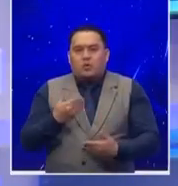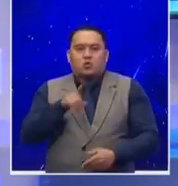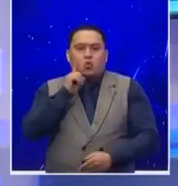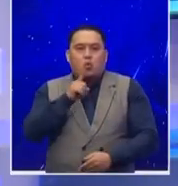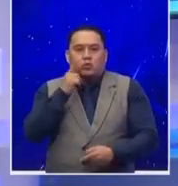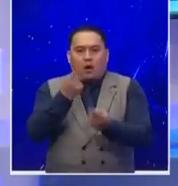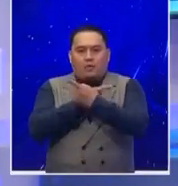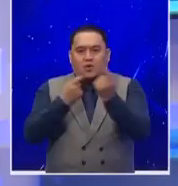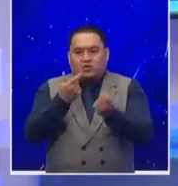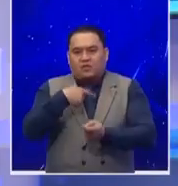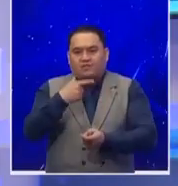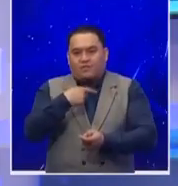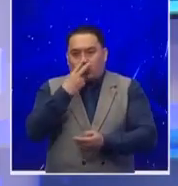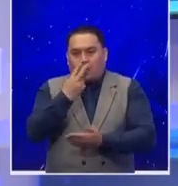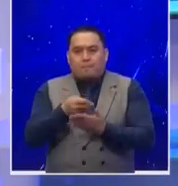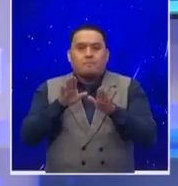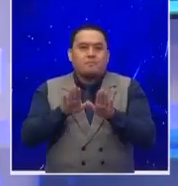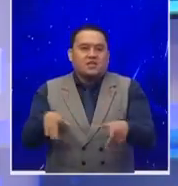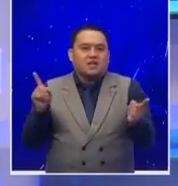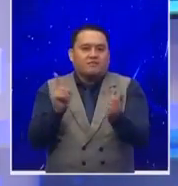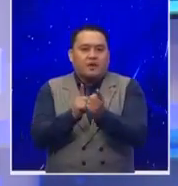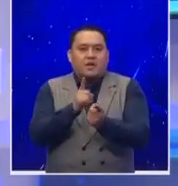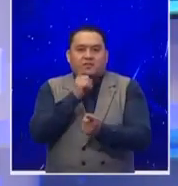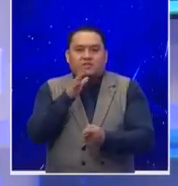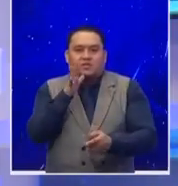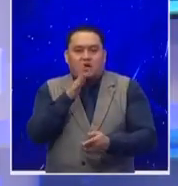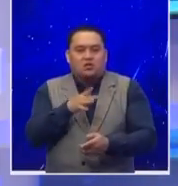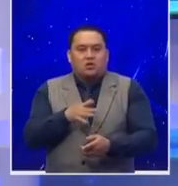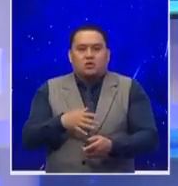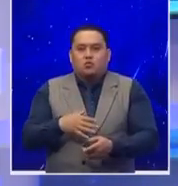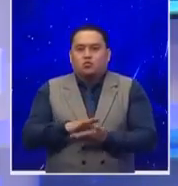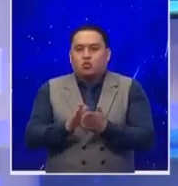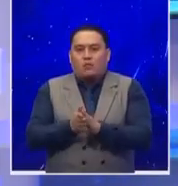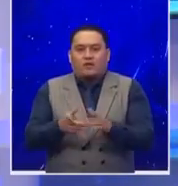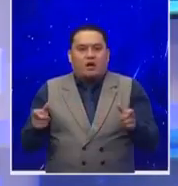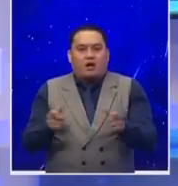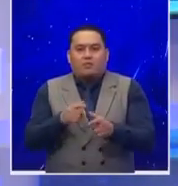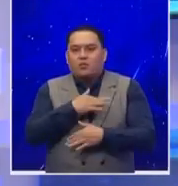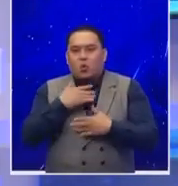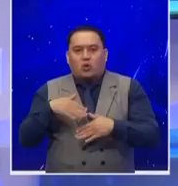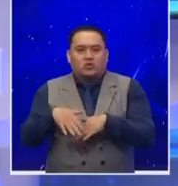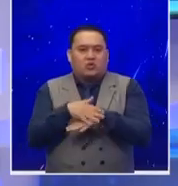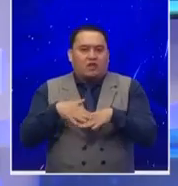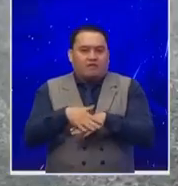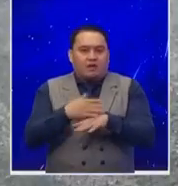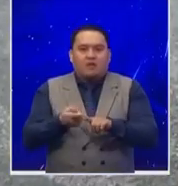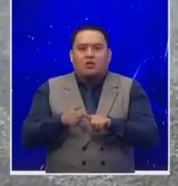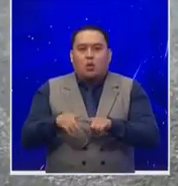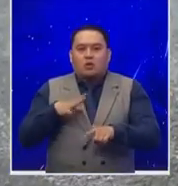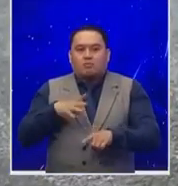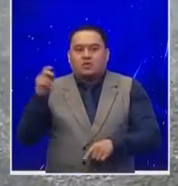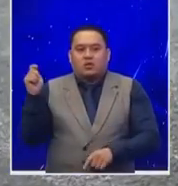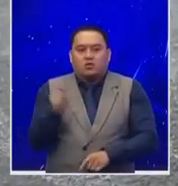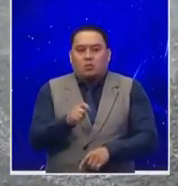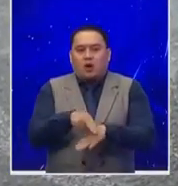блогер, опубликовав в своем аккаунте место и время встречи, собрал недопустимое в условиях карантина количество человек. В этот момент мимо